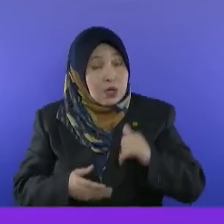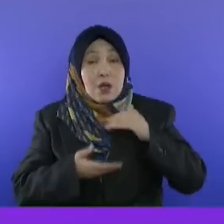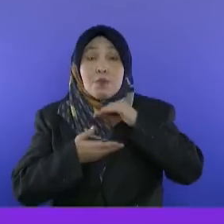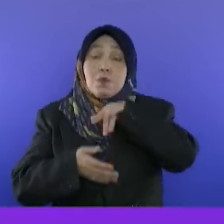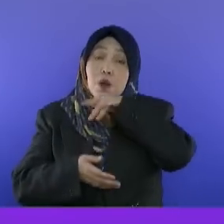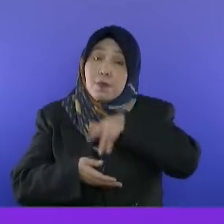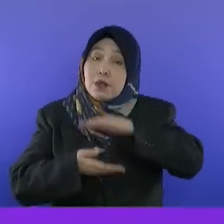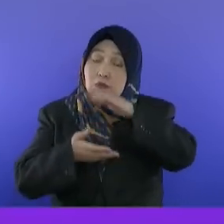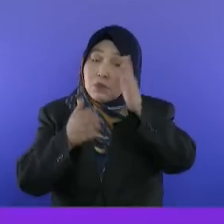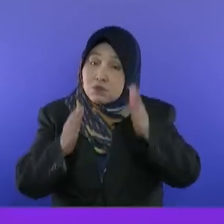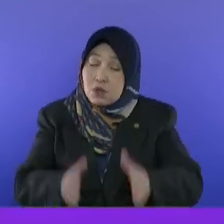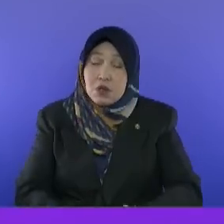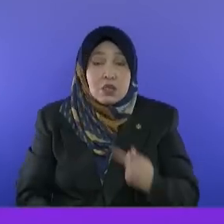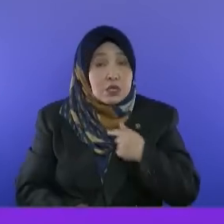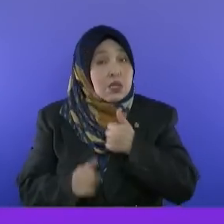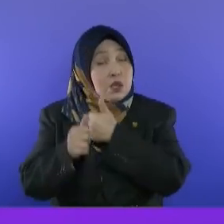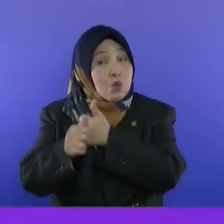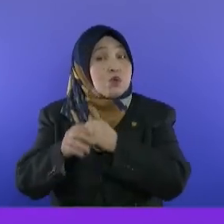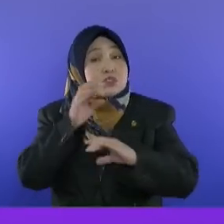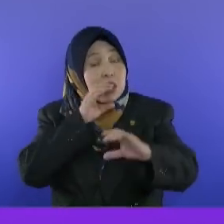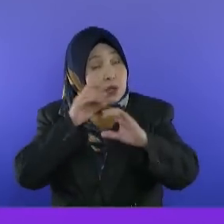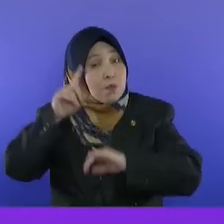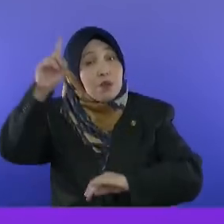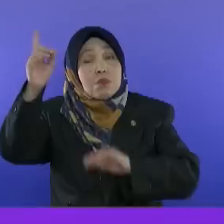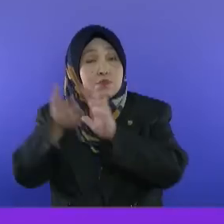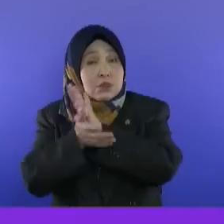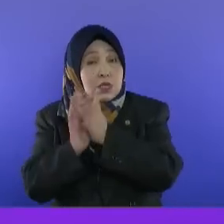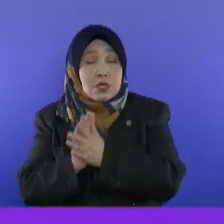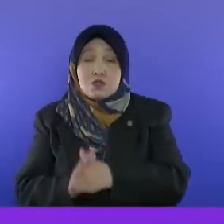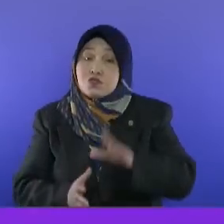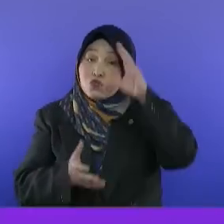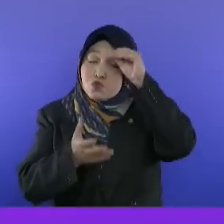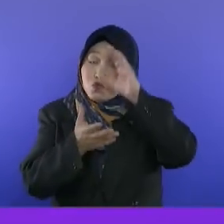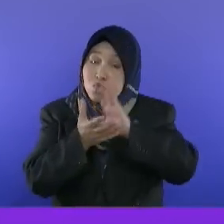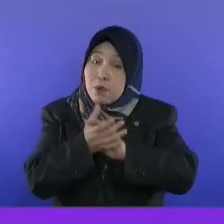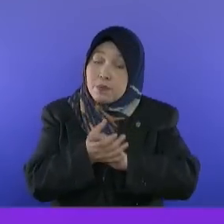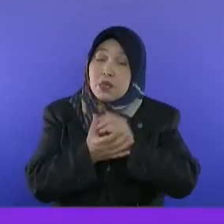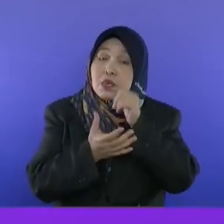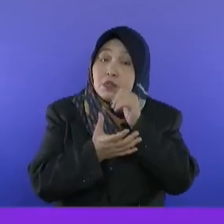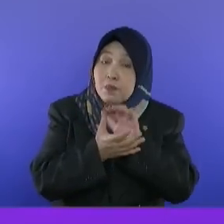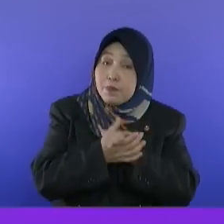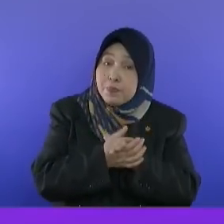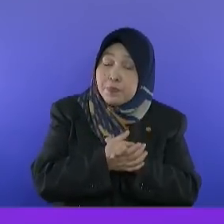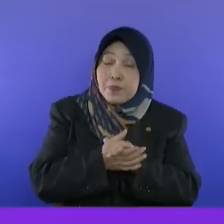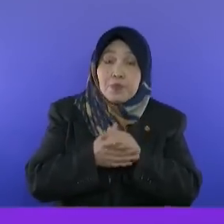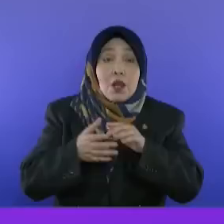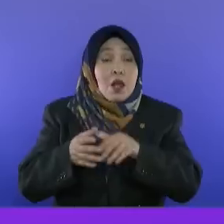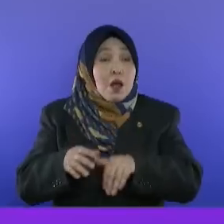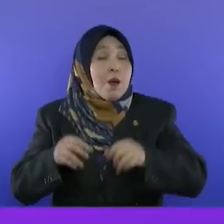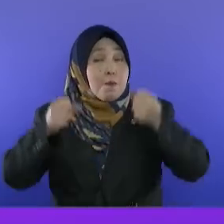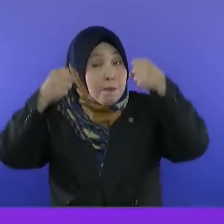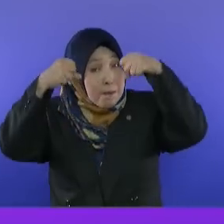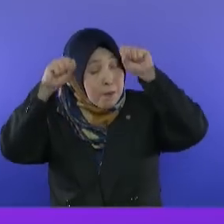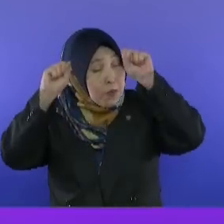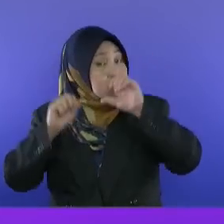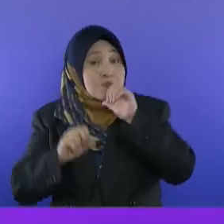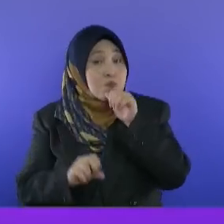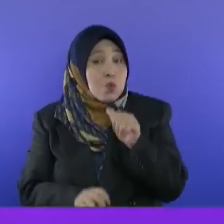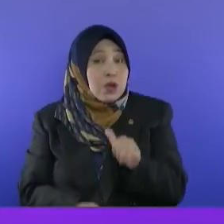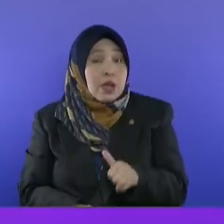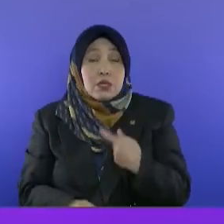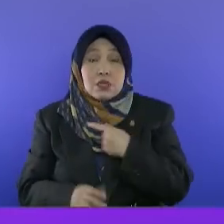kepada Allah maksudnya ikut cakap Allah itu sebagai seorang suami sebagai seorang istri sebagai seorang bos bukannya